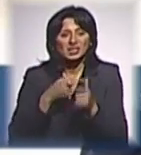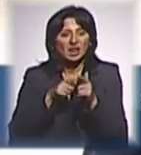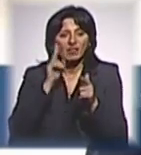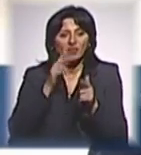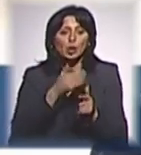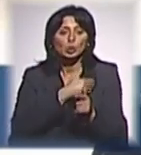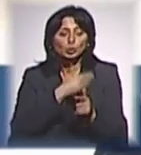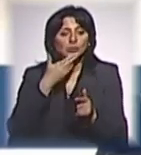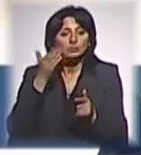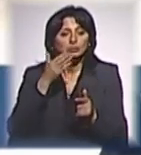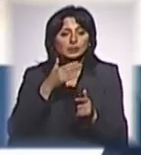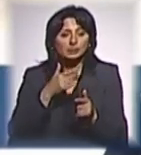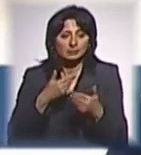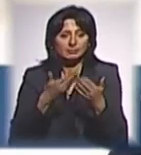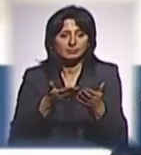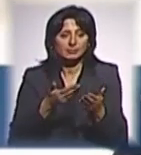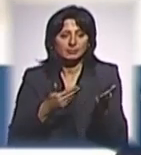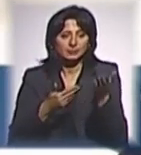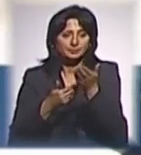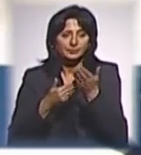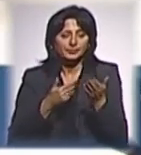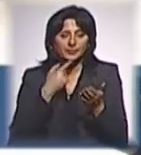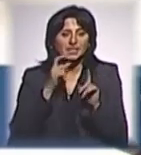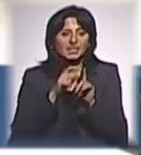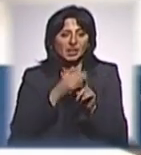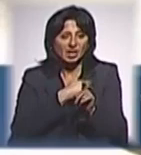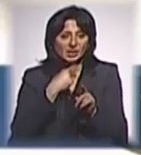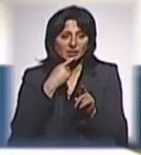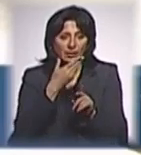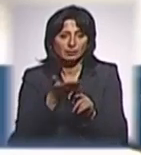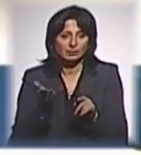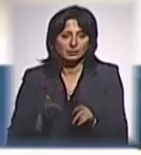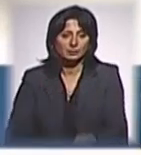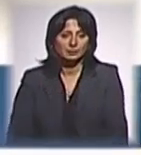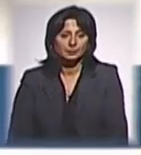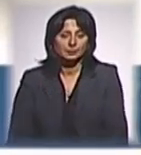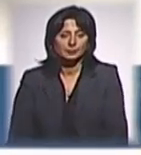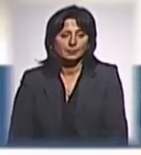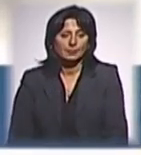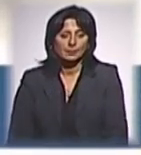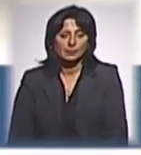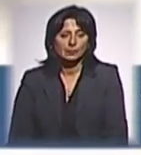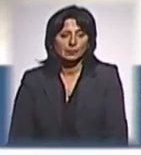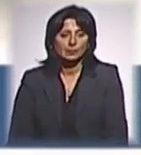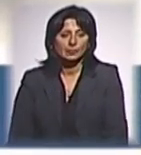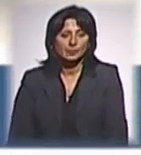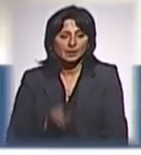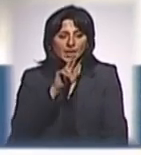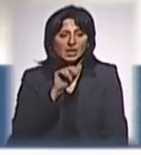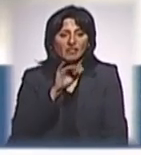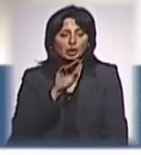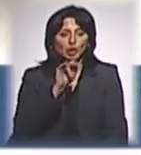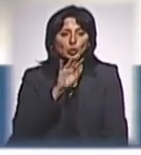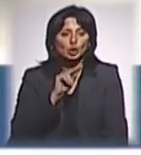და გსურთ, რომ თქვენი თავი წარმოადგინოთ და თქვათ თქვენი სათქმელი, თქვენი დაპირებების შესახებ წარმოადგინეთ თქვენი. დავით